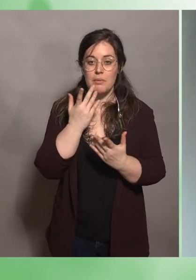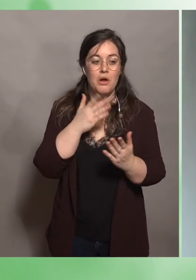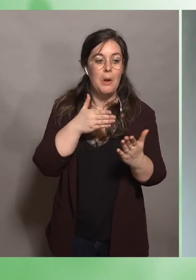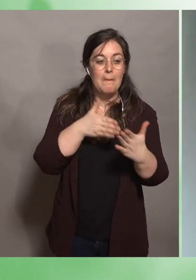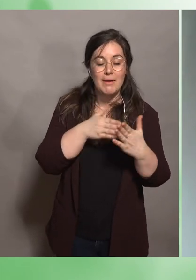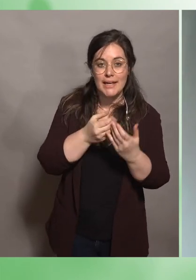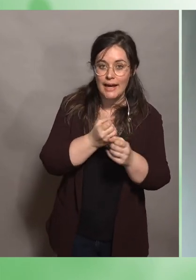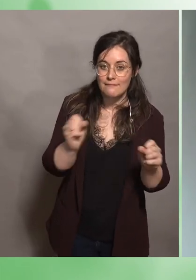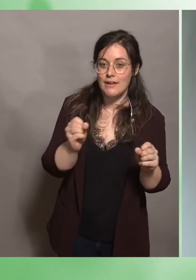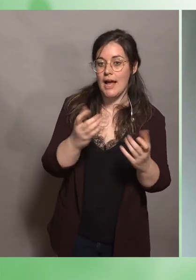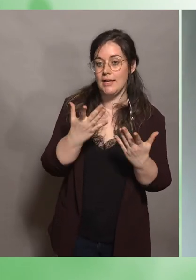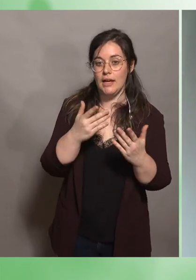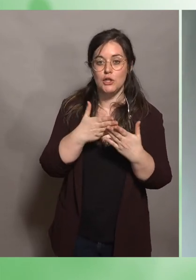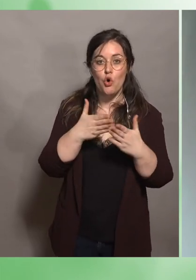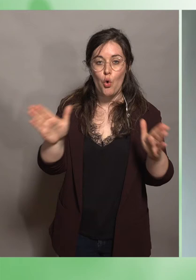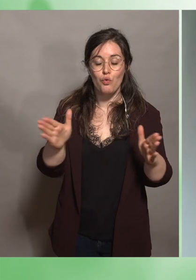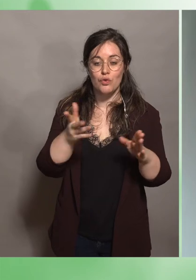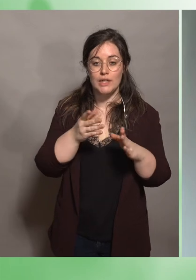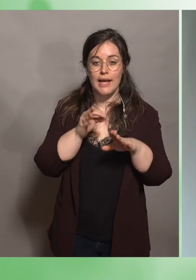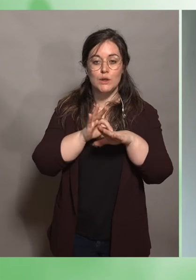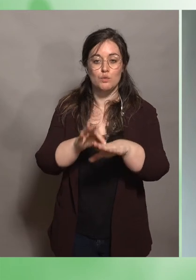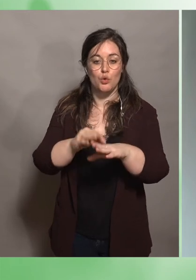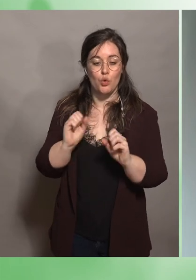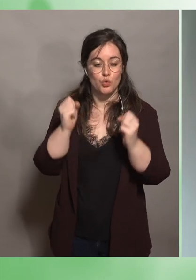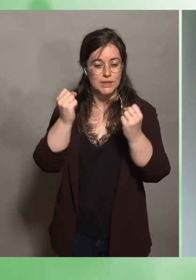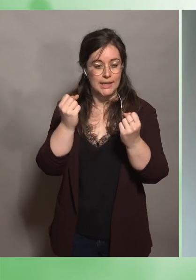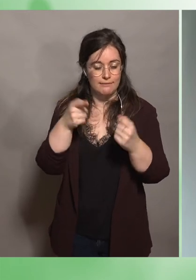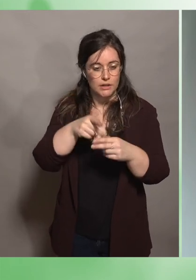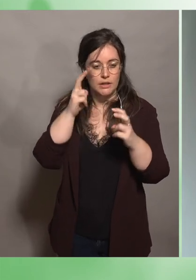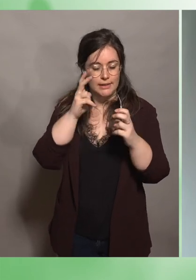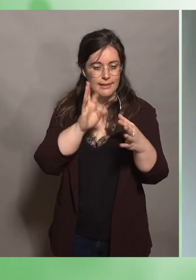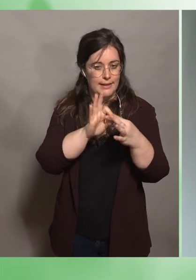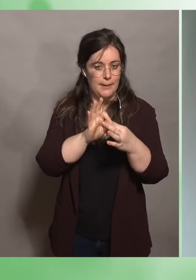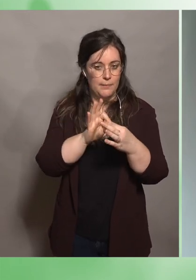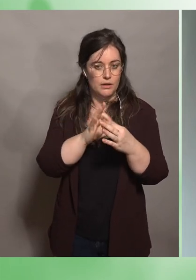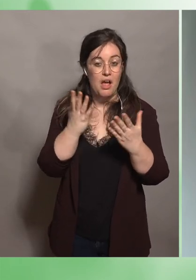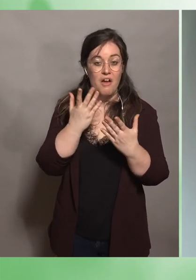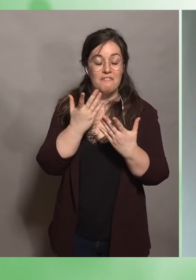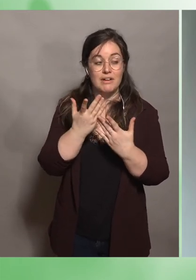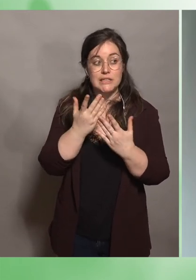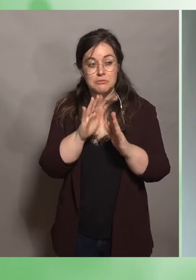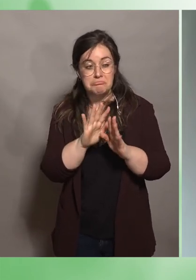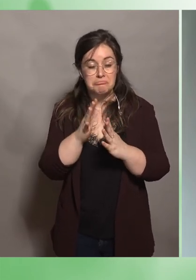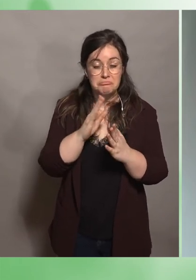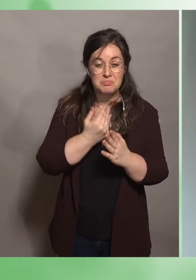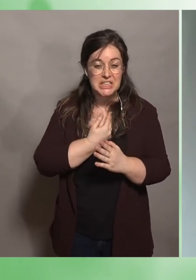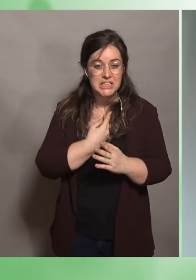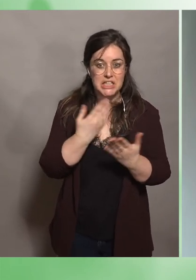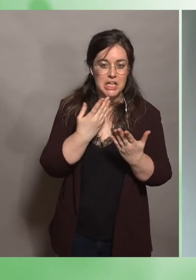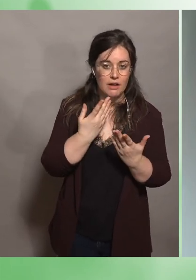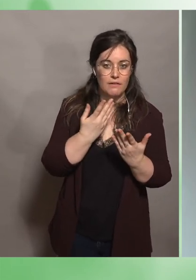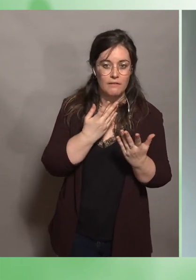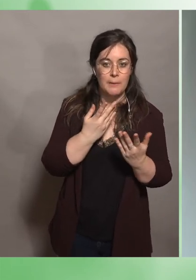Barrierefreiheit, zum Thema Offenheit der Führungskräfte diesem Thema gegenüber? Was sind denn auch Vorbehalte nach wie vor? Weil wir haben natürlich